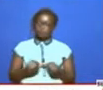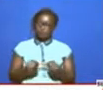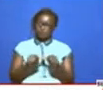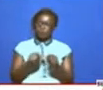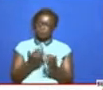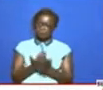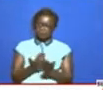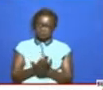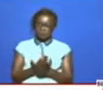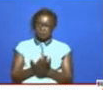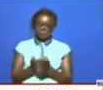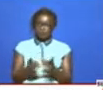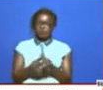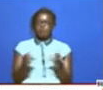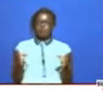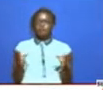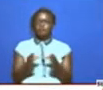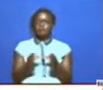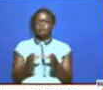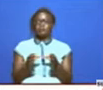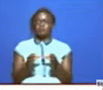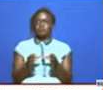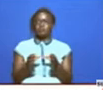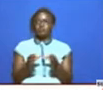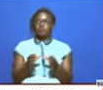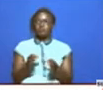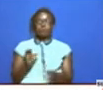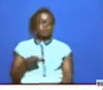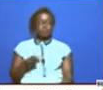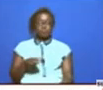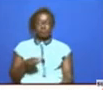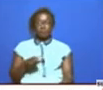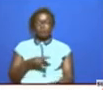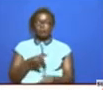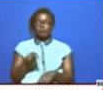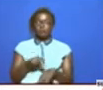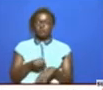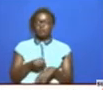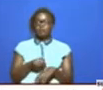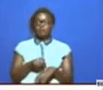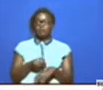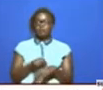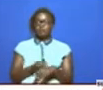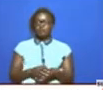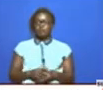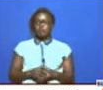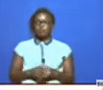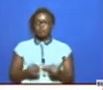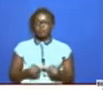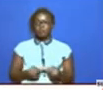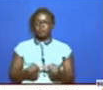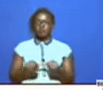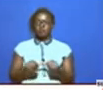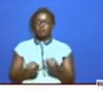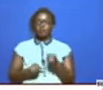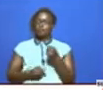kama jamii ya kina mama katika taifa letu la Kenya, uendelee kumpa